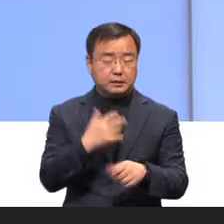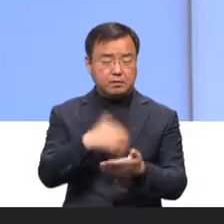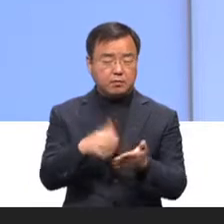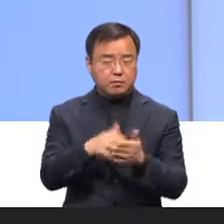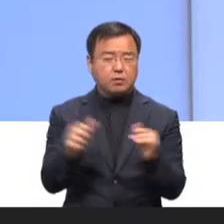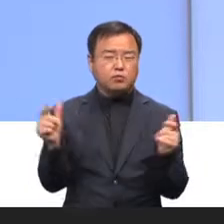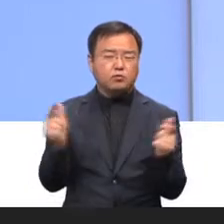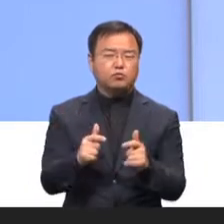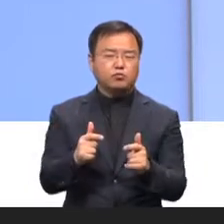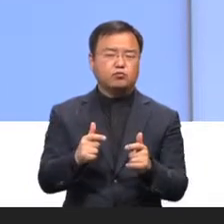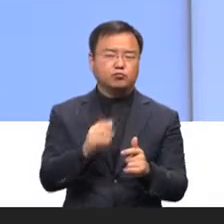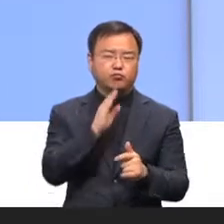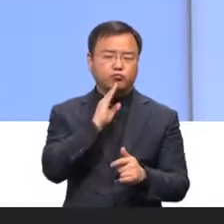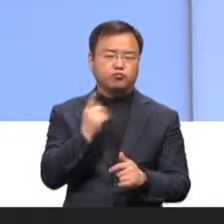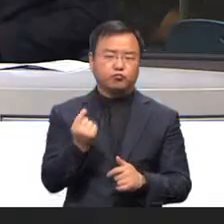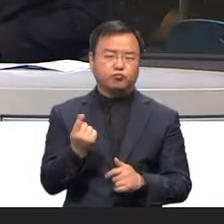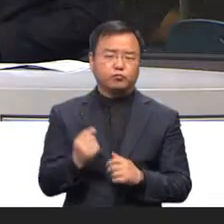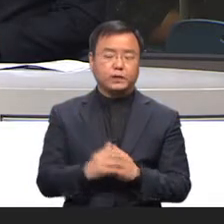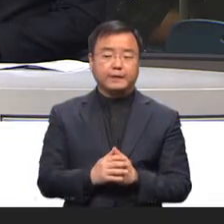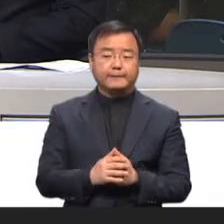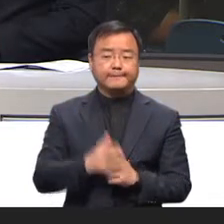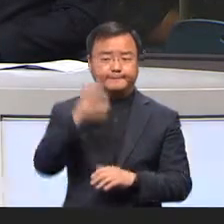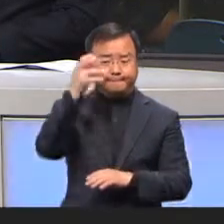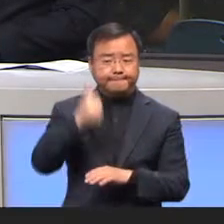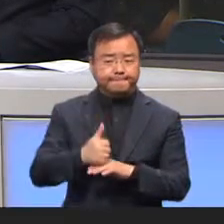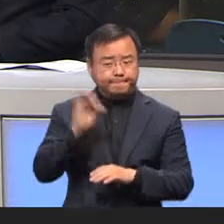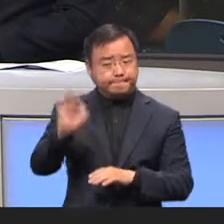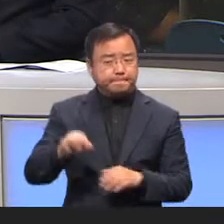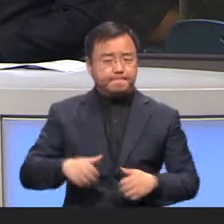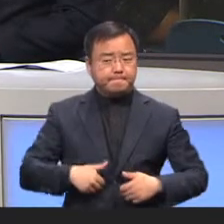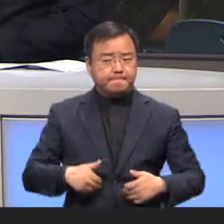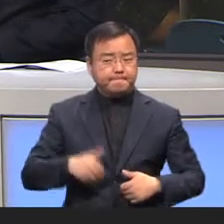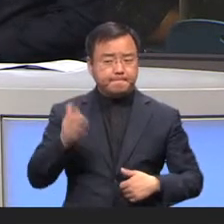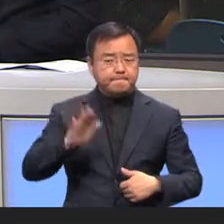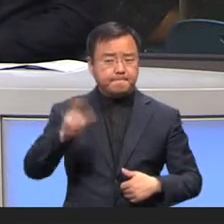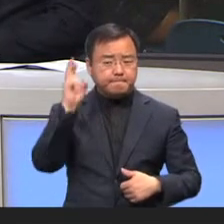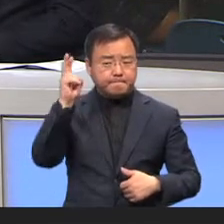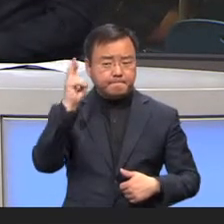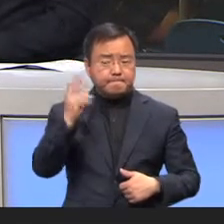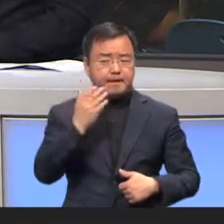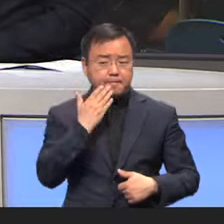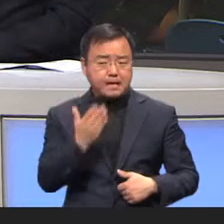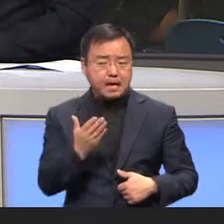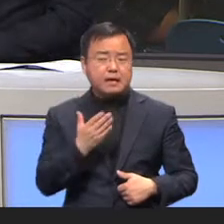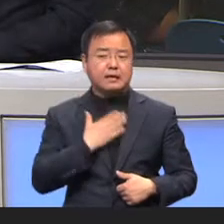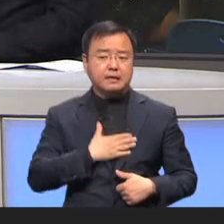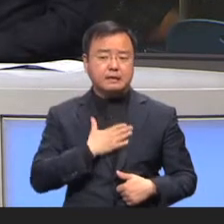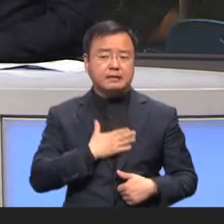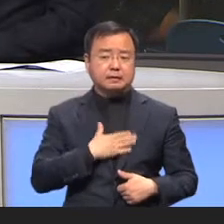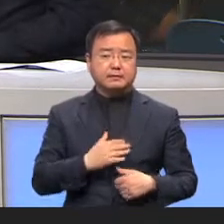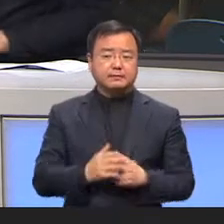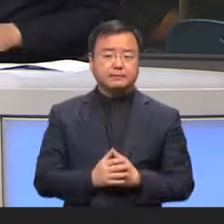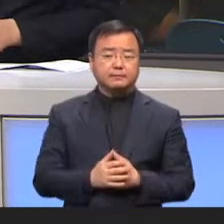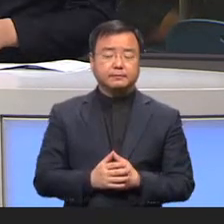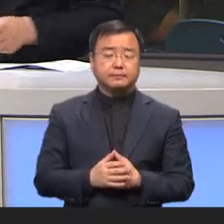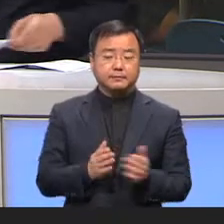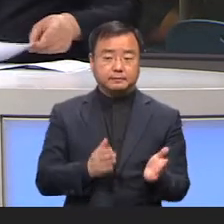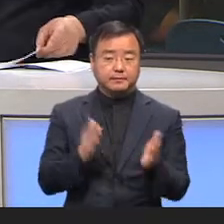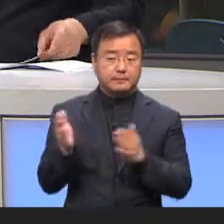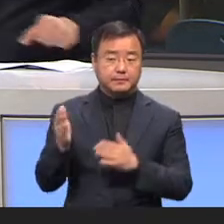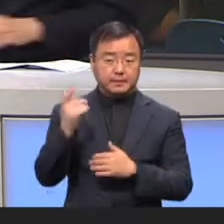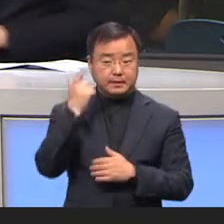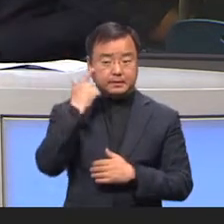이렇게 말씀드릴 수 있을 것 같습니다 근데 뭐 결과를 봐야 겠지만 일찍 가능한 부분들이 좀 있네요 그렇습니다 예 자 다음